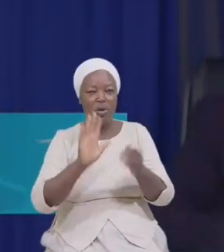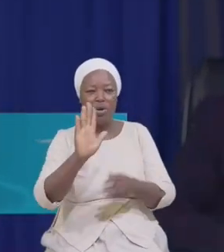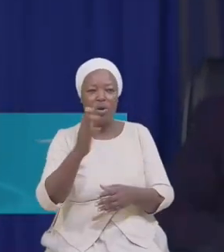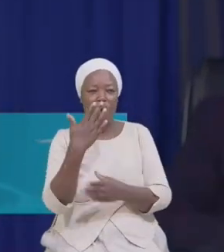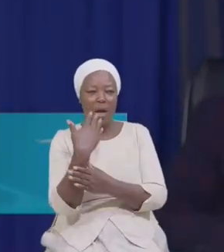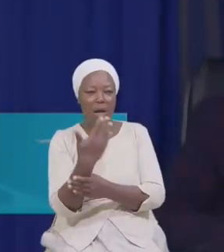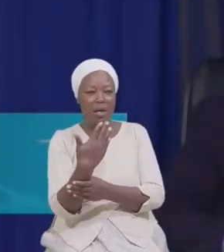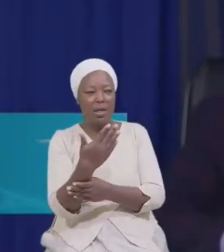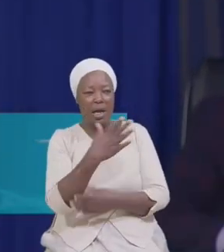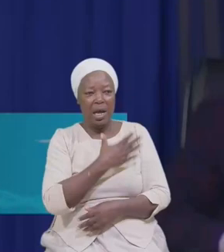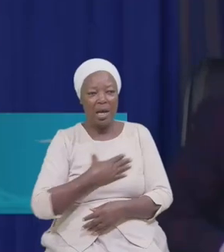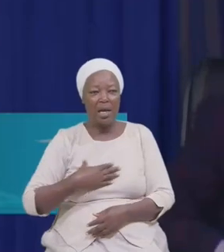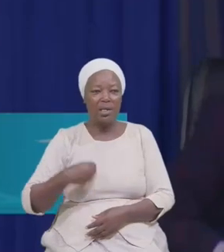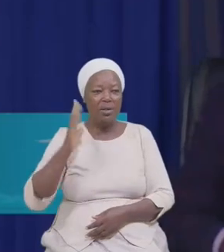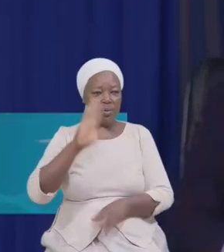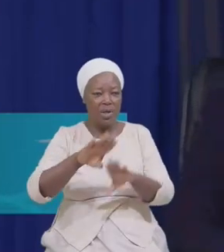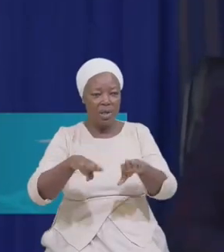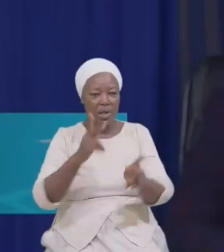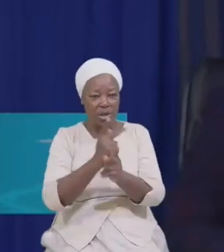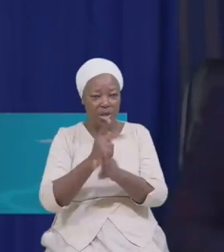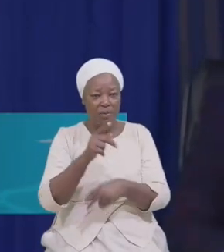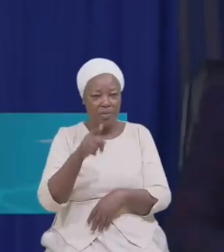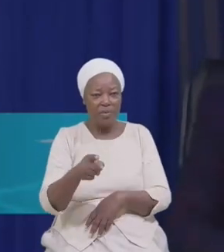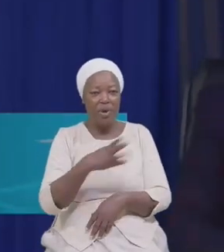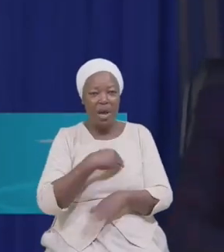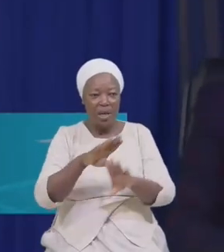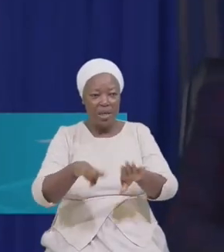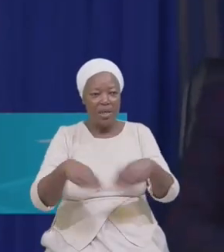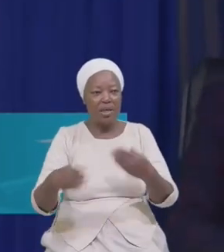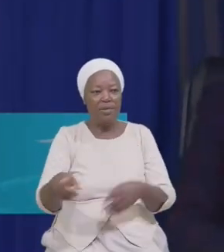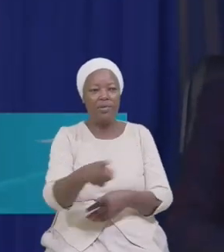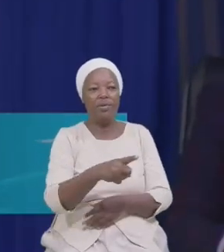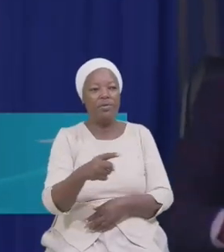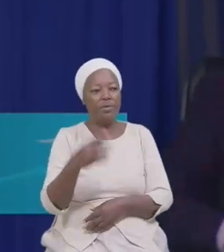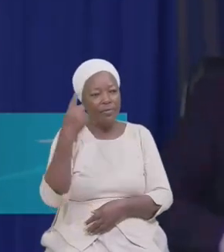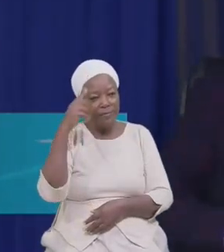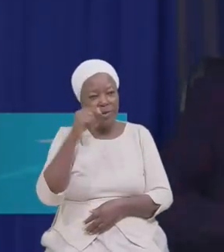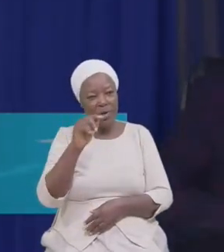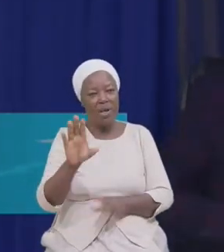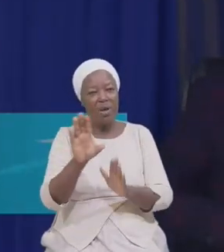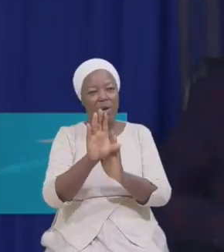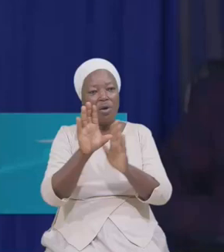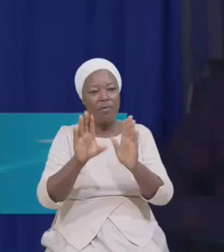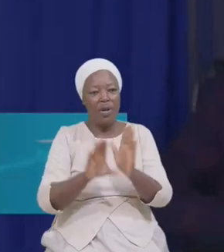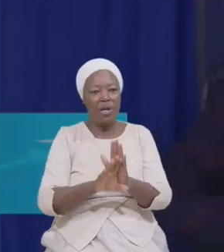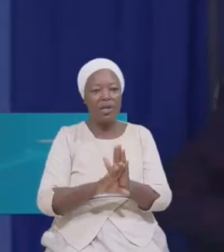pour traiter alliance avec le peuple, pour être la lumière des nations.